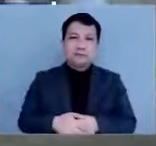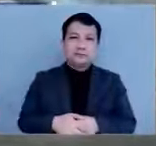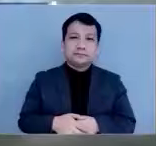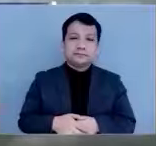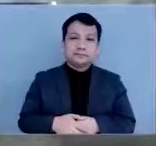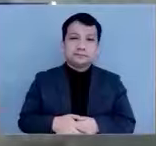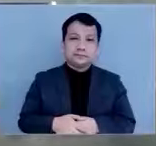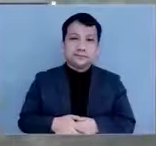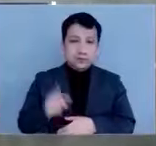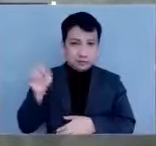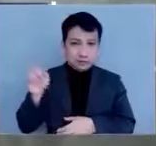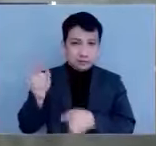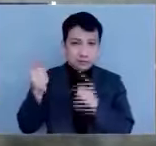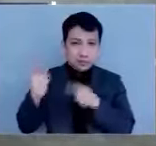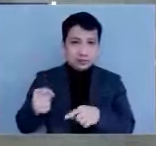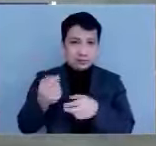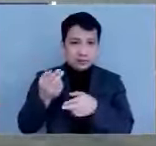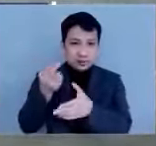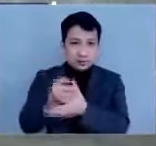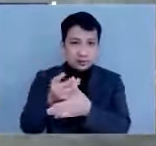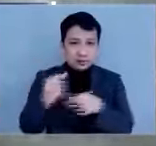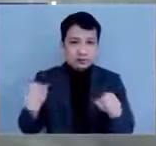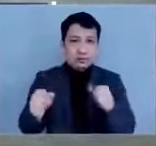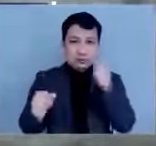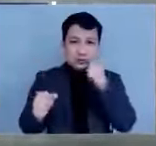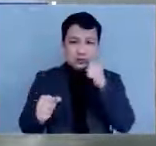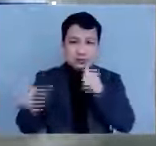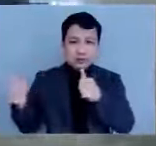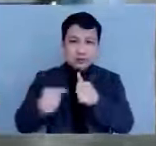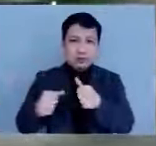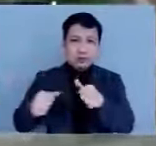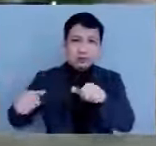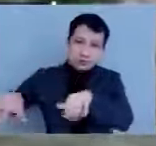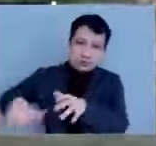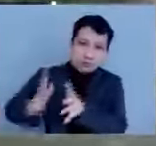Ito naman ang aktual na rescue operation sa isang babae sa rumaragas ang baha.